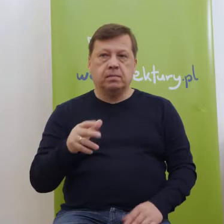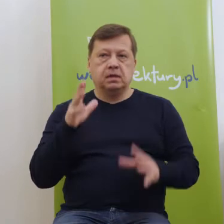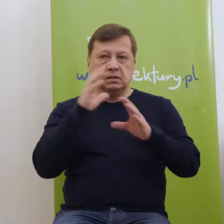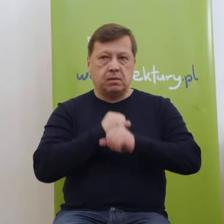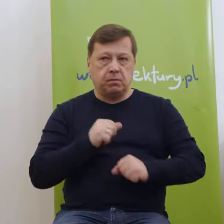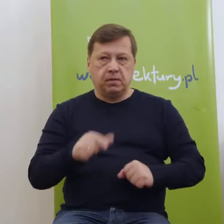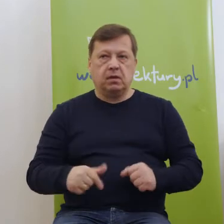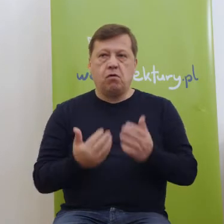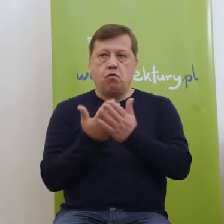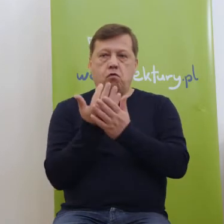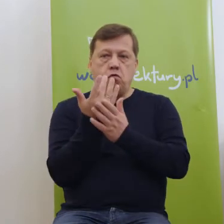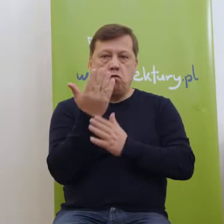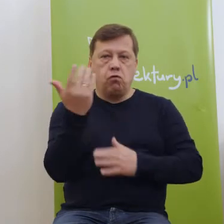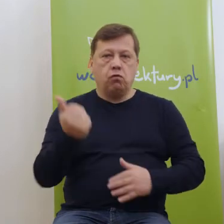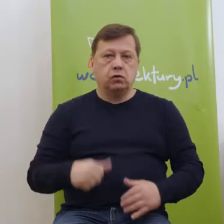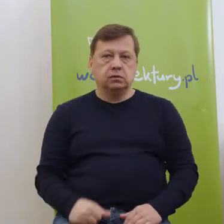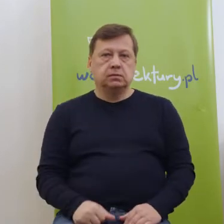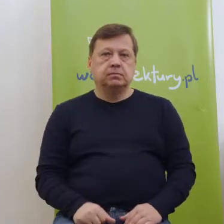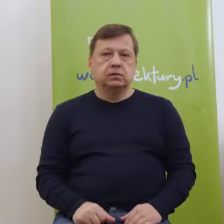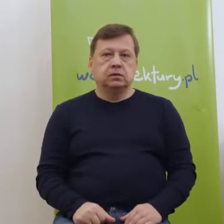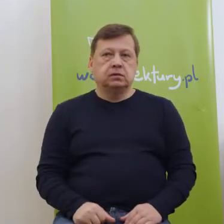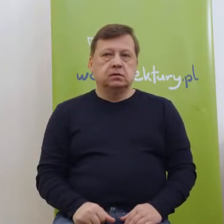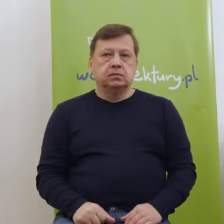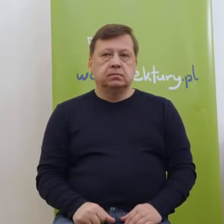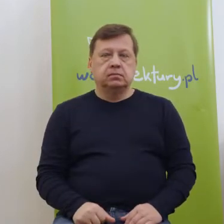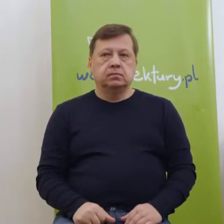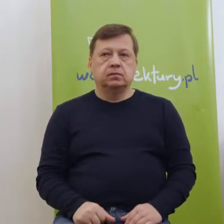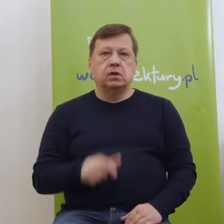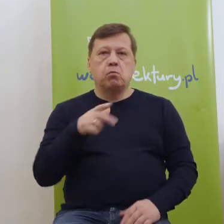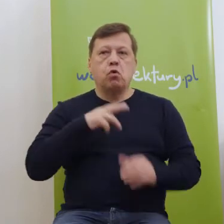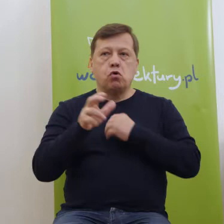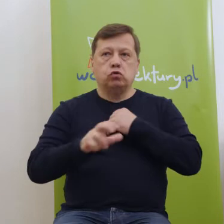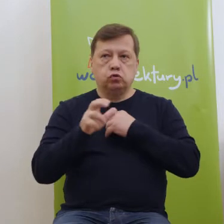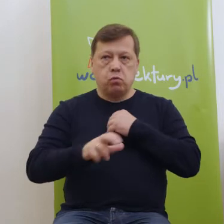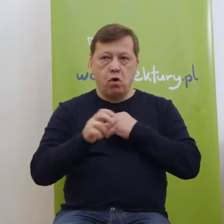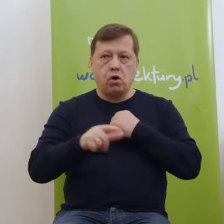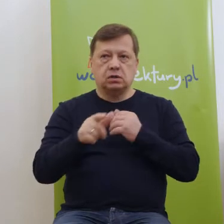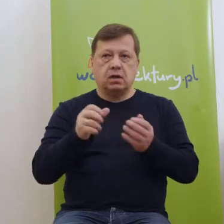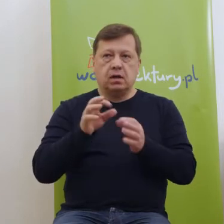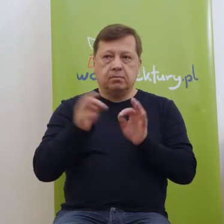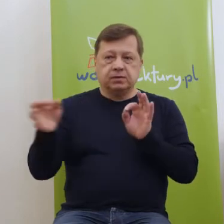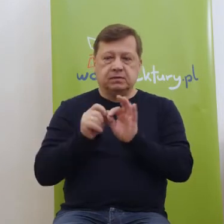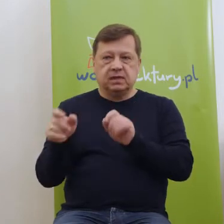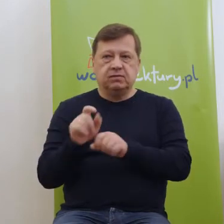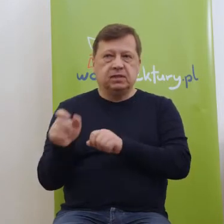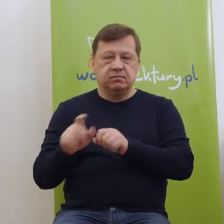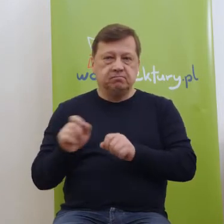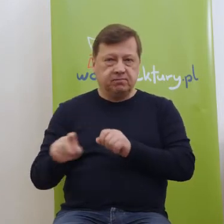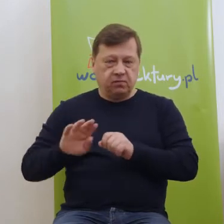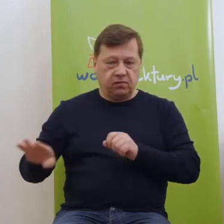roślina, która została ze zboża usunięta, ponieważ bardzo niszczyła